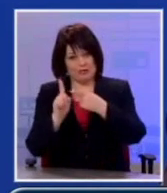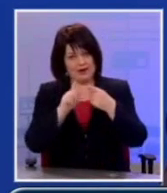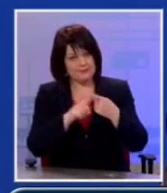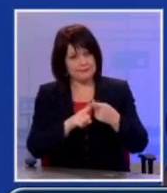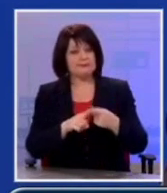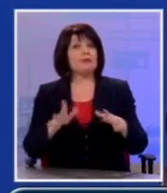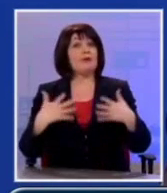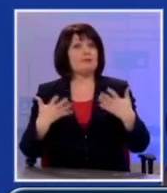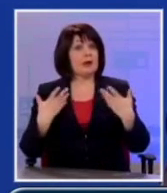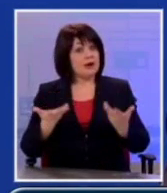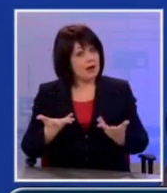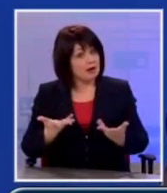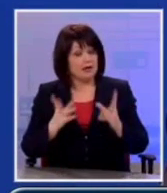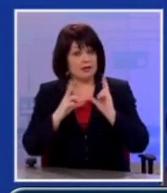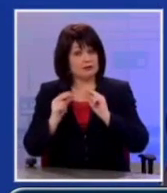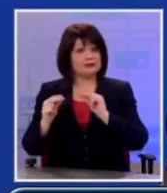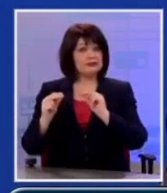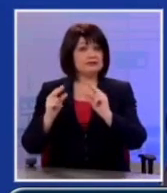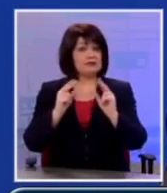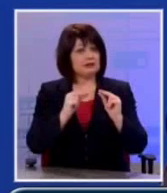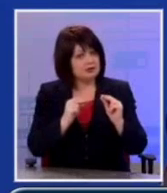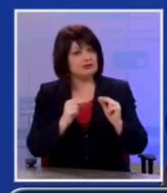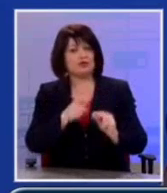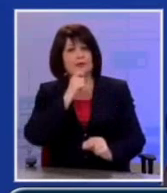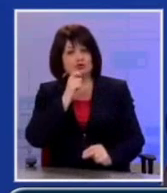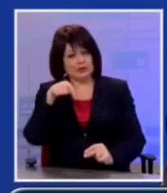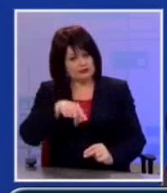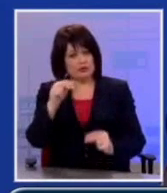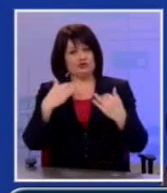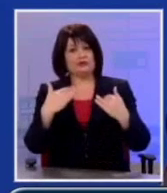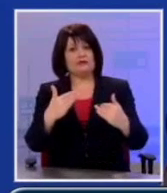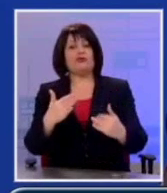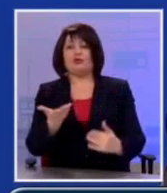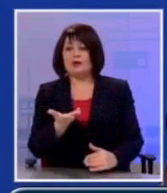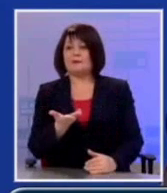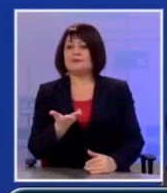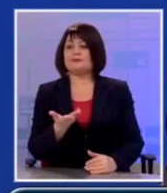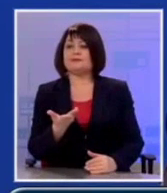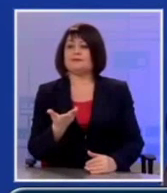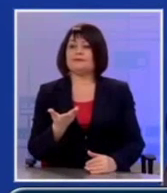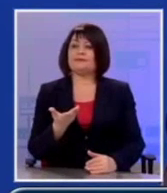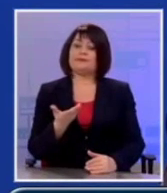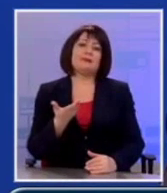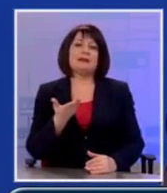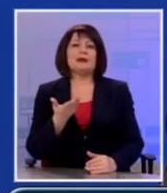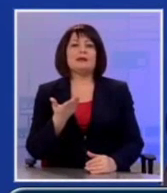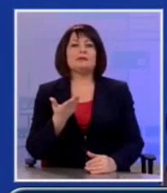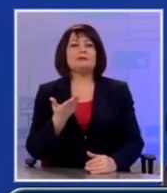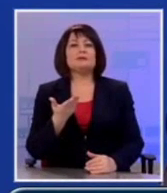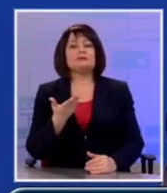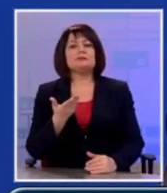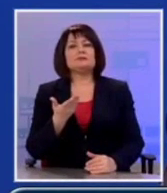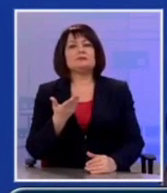πολύ χαρά θα συζητήσω μαζί τους ή μαζί σας, τη συνάδελφό σας γνωρίζω που ρώτησε